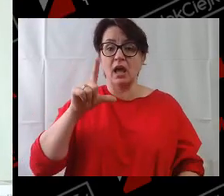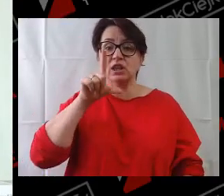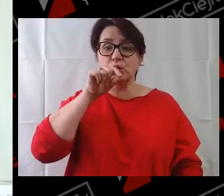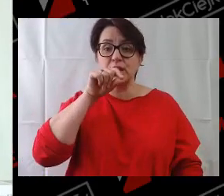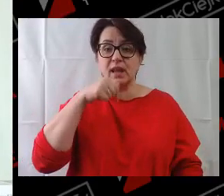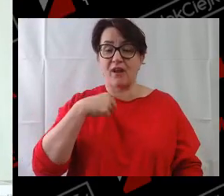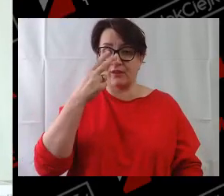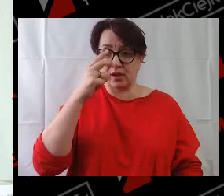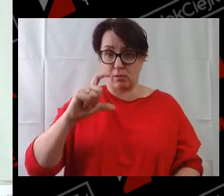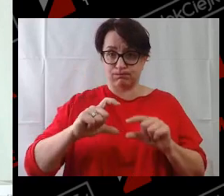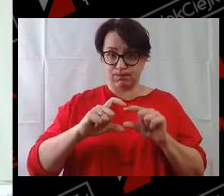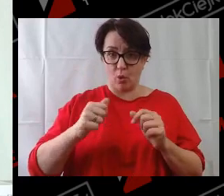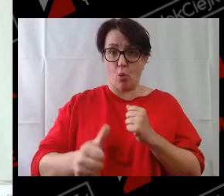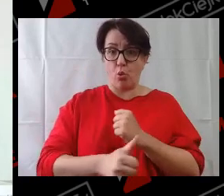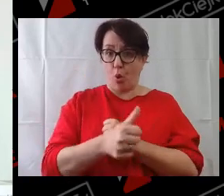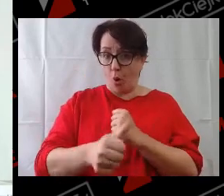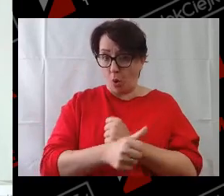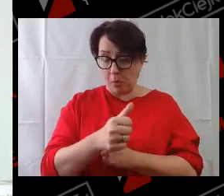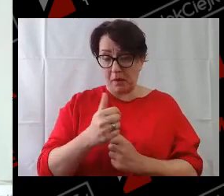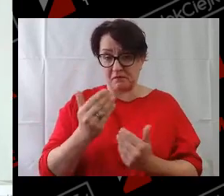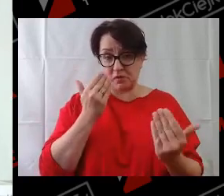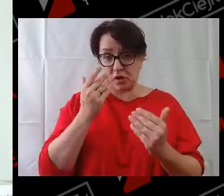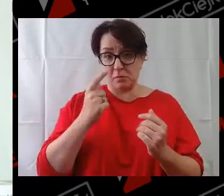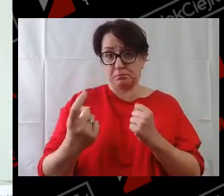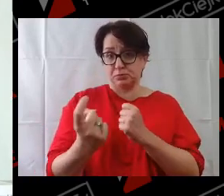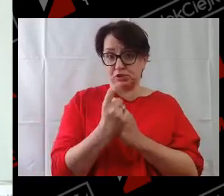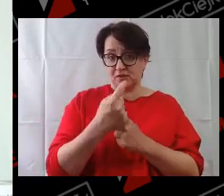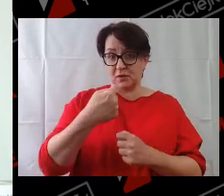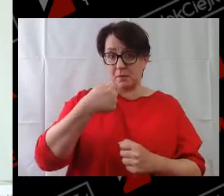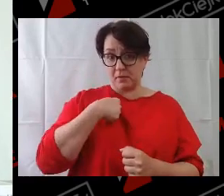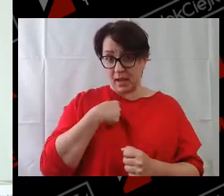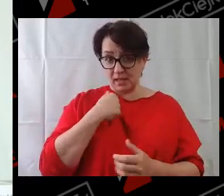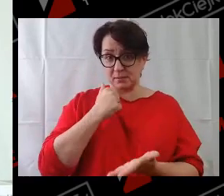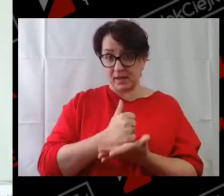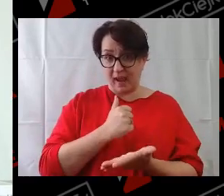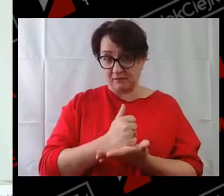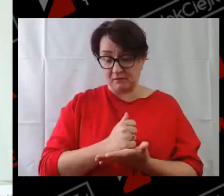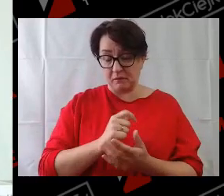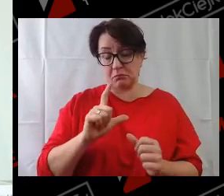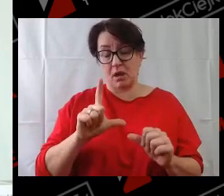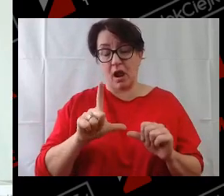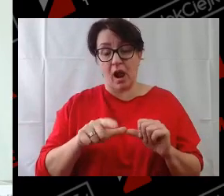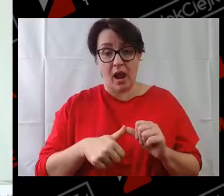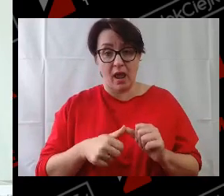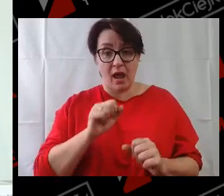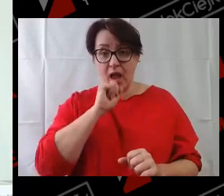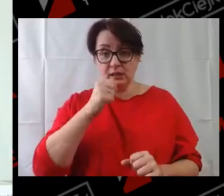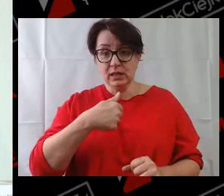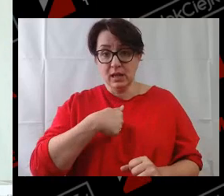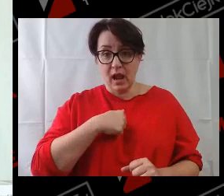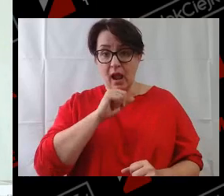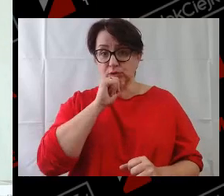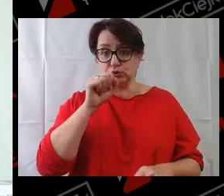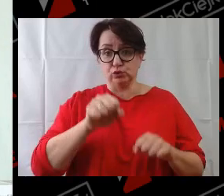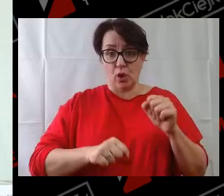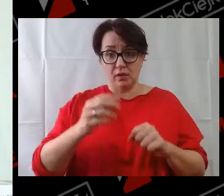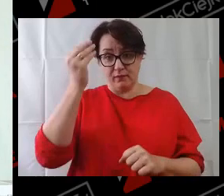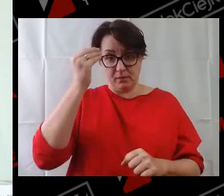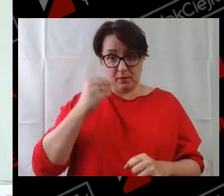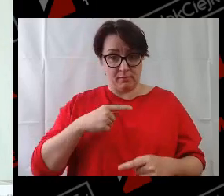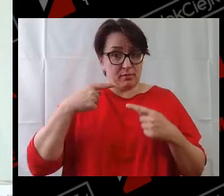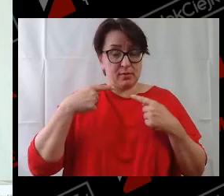dokumentów które są niby sporządzane w sprawie przeciwko mnie ale tak się zdarza że ani ja ani są jesteśmy tej sprawie